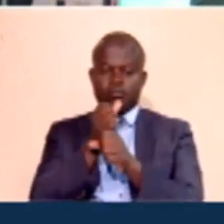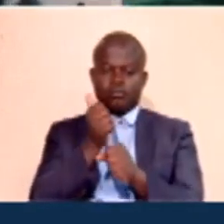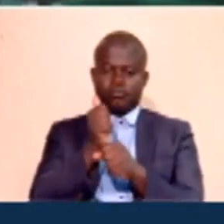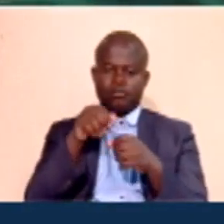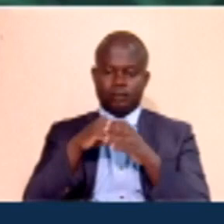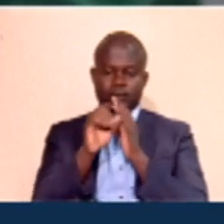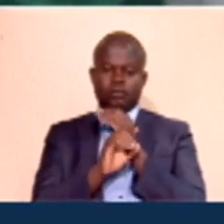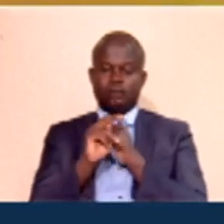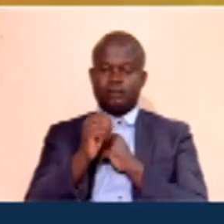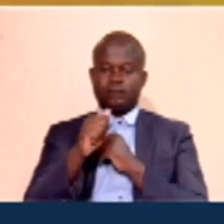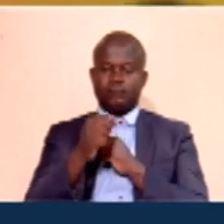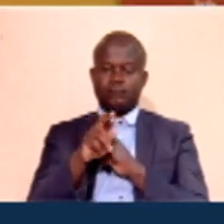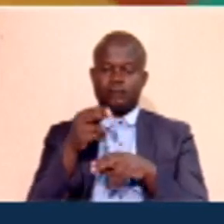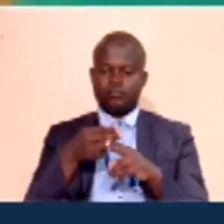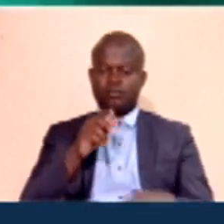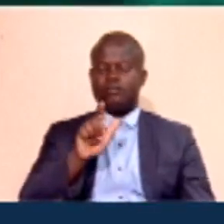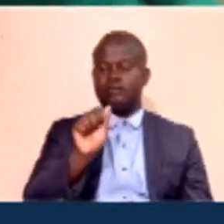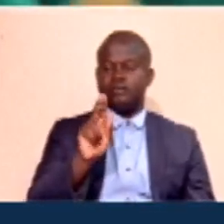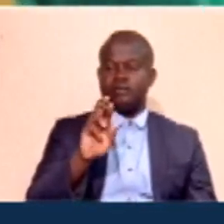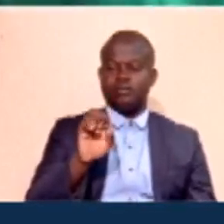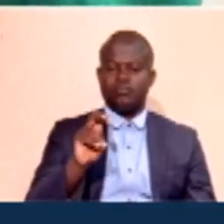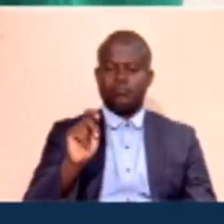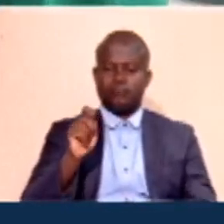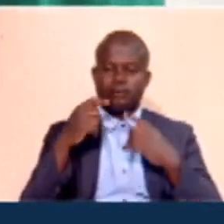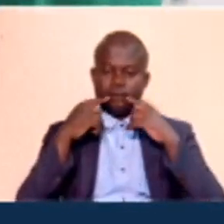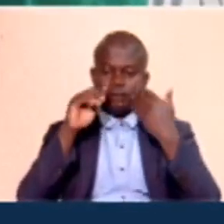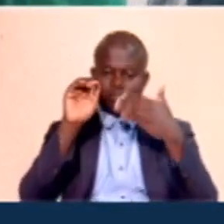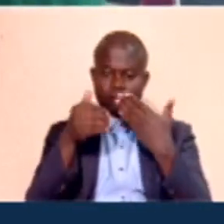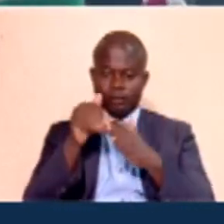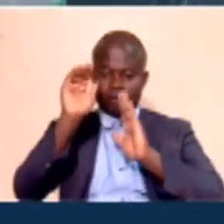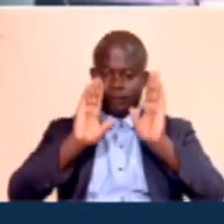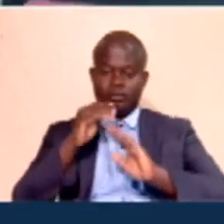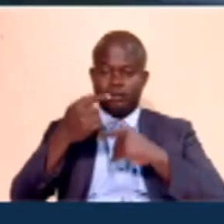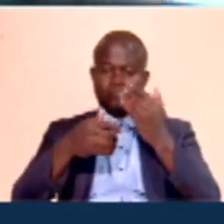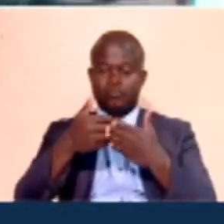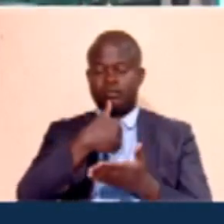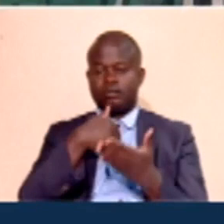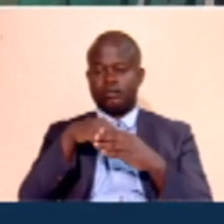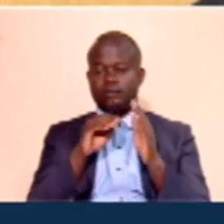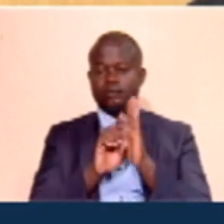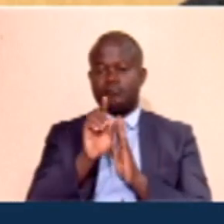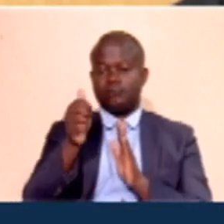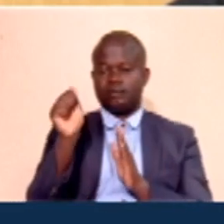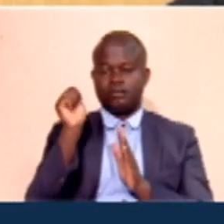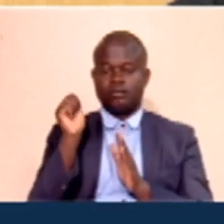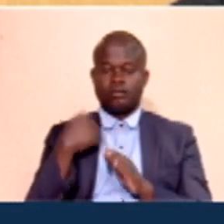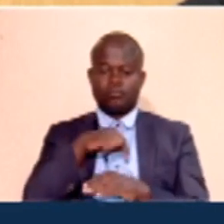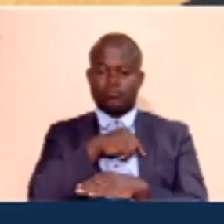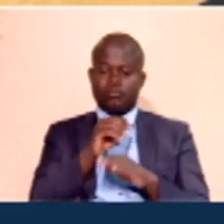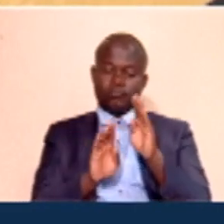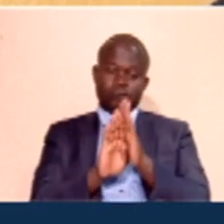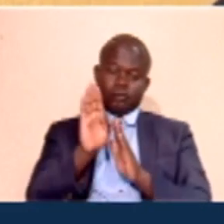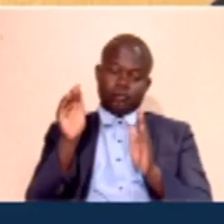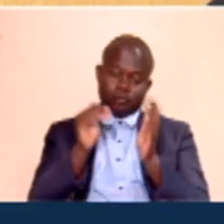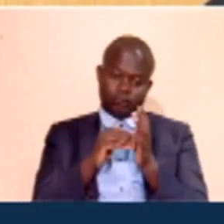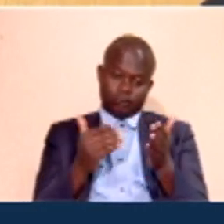rw'abikorera mu karere ka Nyagatare basabira Laurenti agaruka ku ruhare abikorera bo mu karere ka Nyagatare bazakomeza kugira mu iterambere ryako. Ko turimo dutera imbere ni